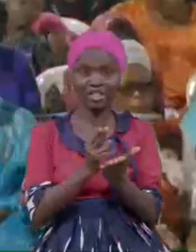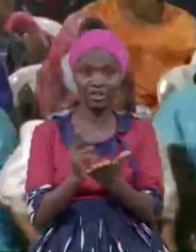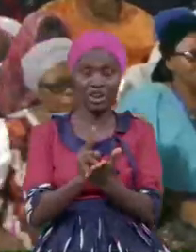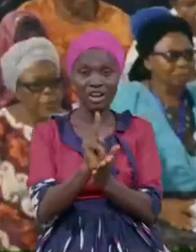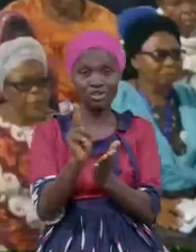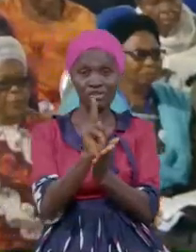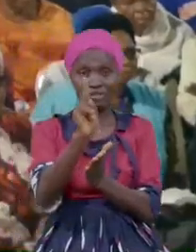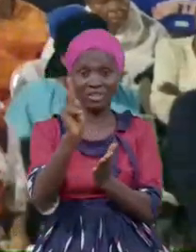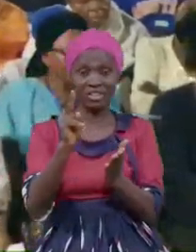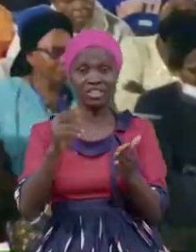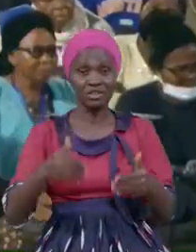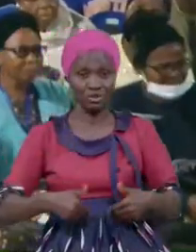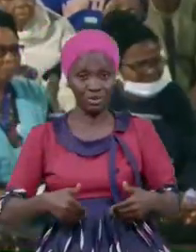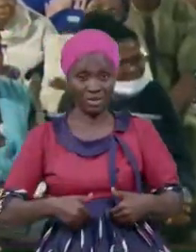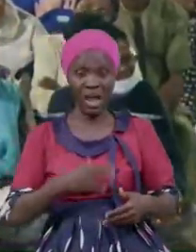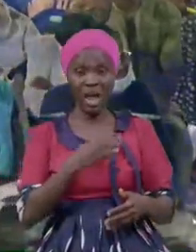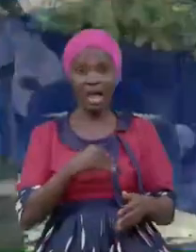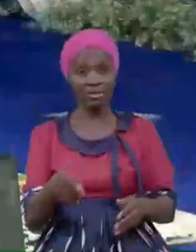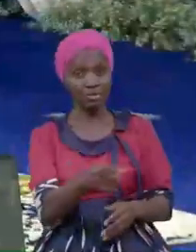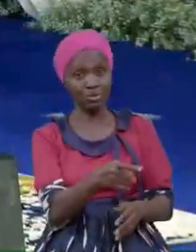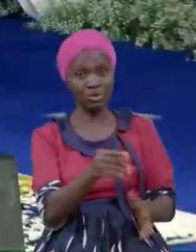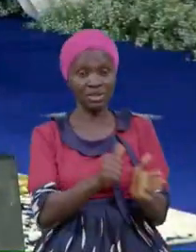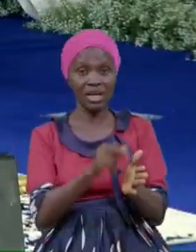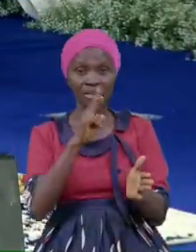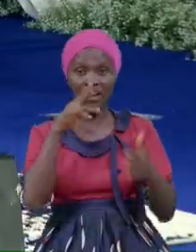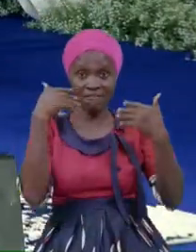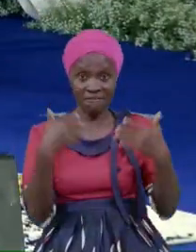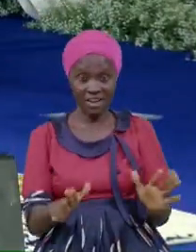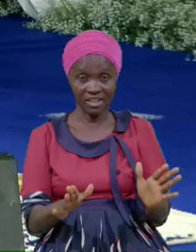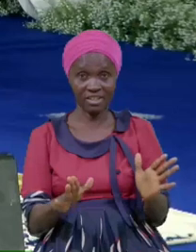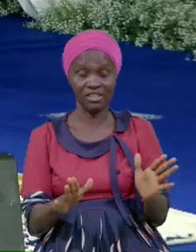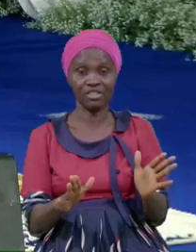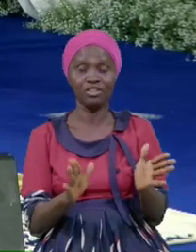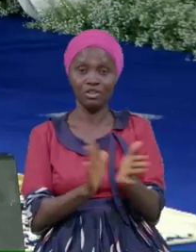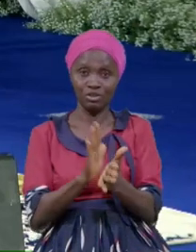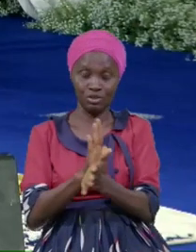et ceux qui ont déjà fini les études. Que tu...